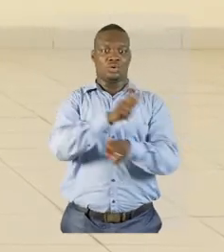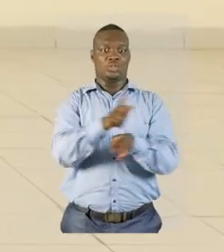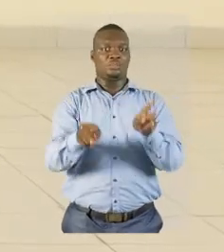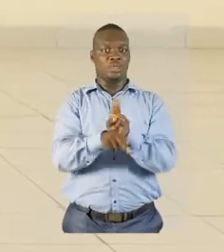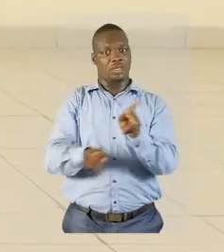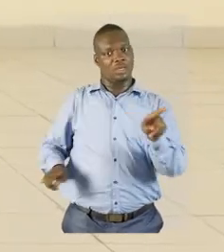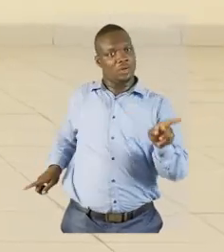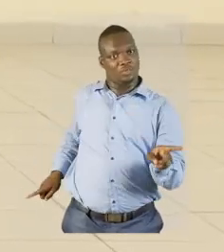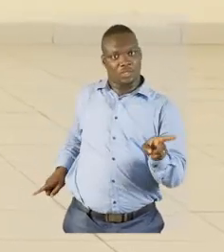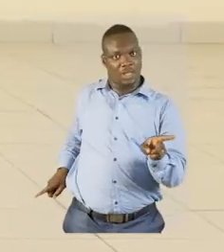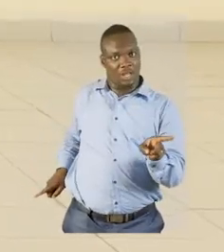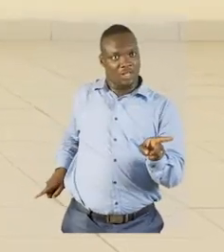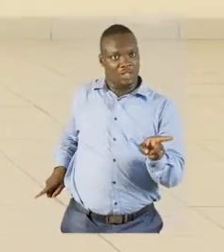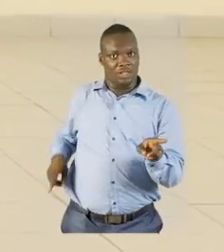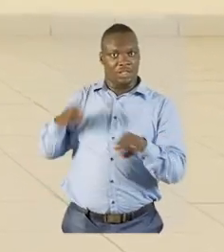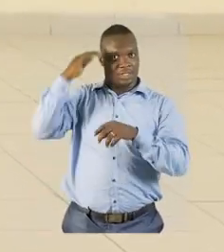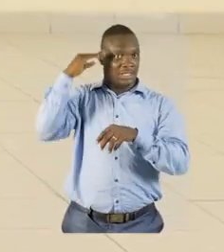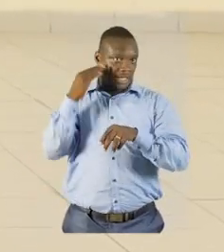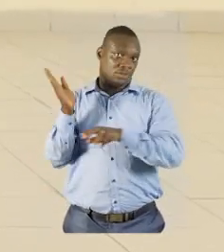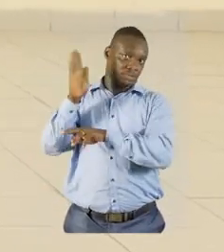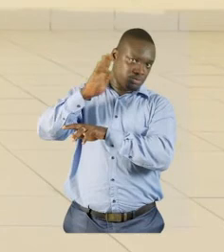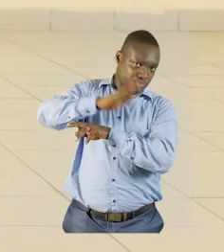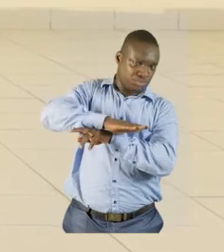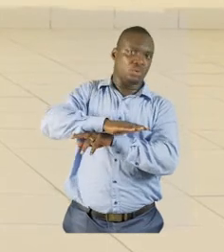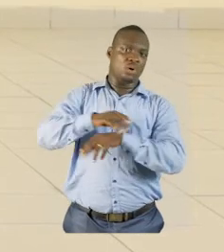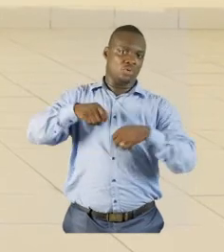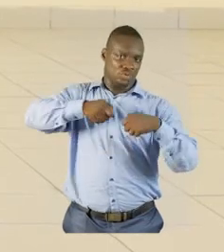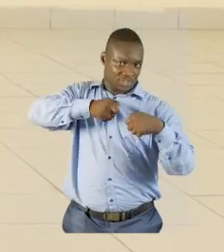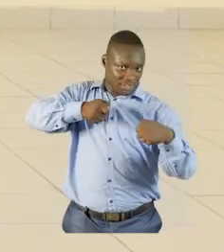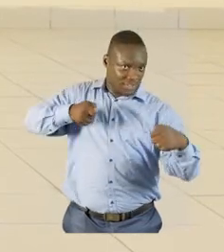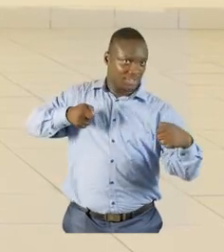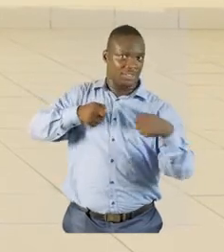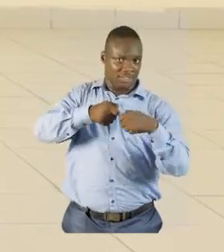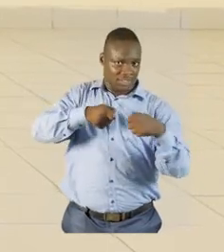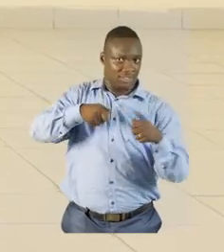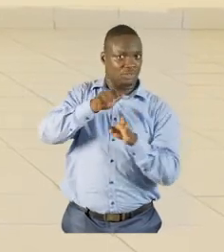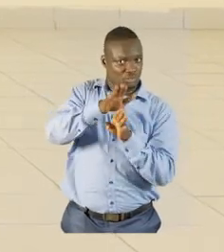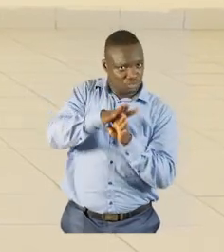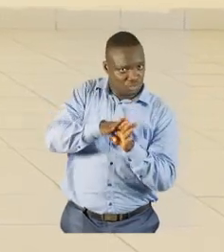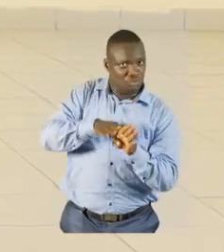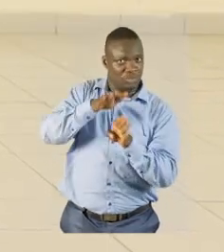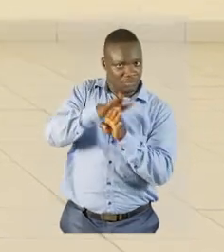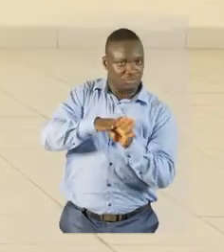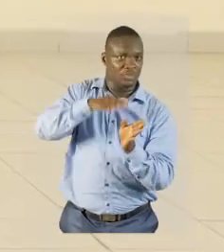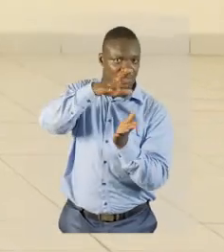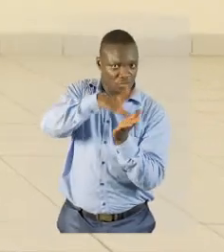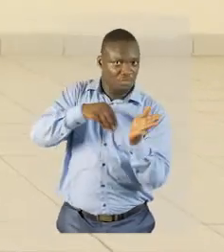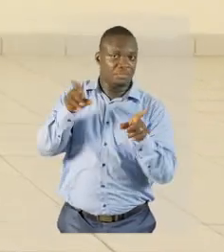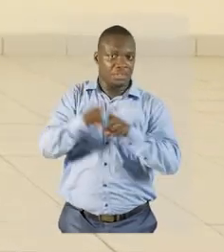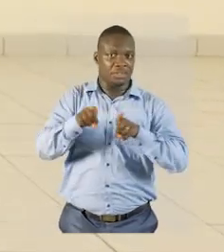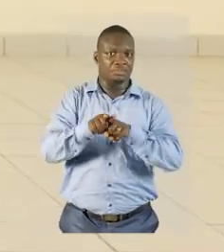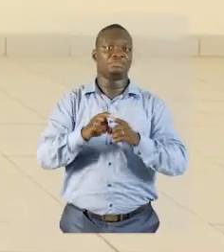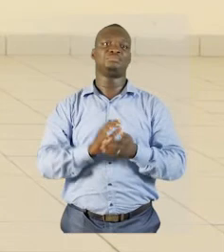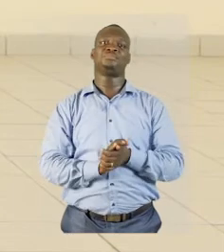l'autre étendue et vous descendez dessus, doucement, doucement, doucement. Vous allez changer.